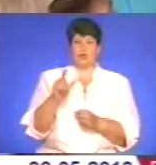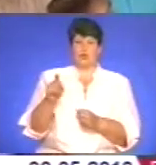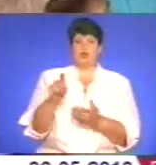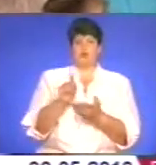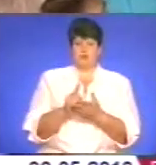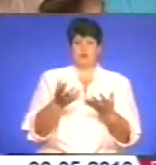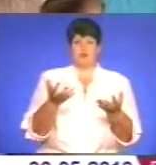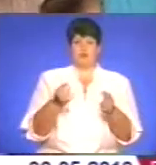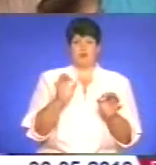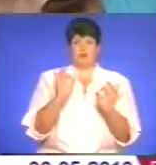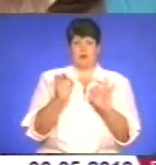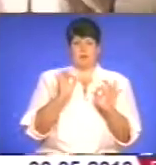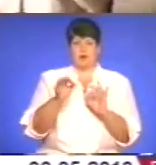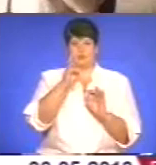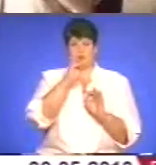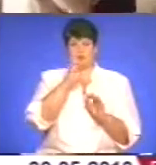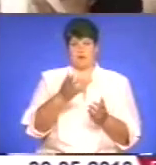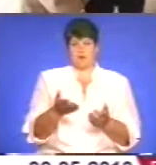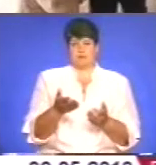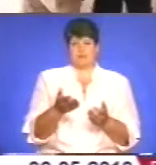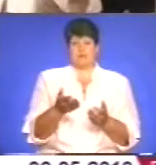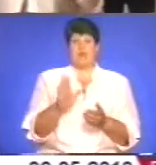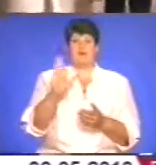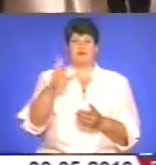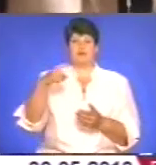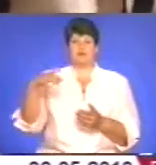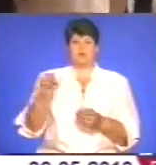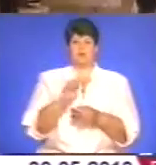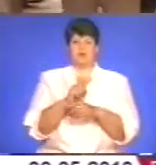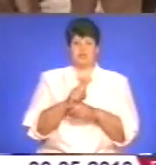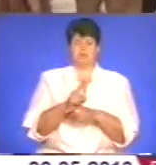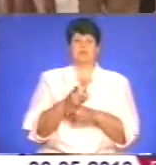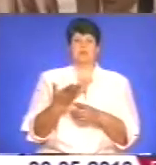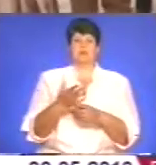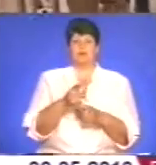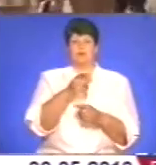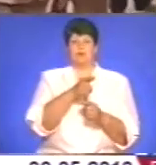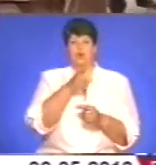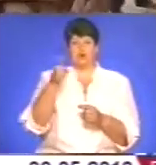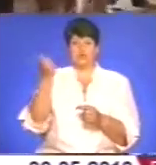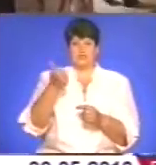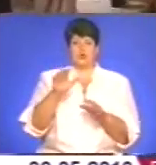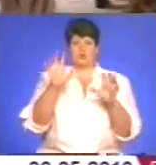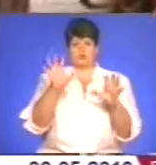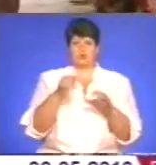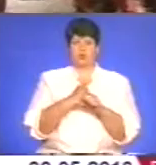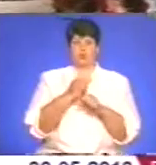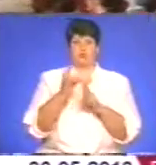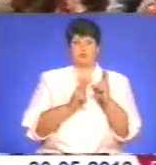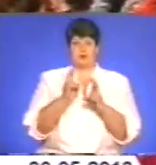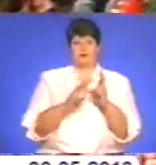одержувати нормальну заробітну плату. Валентин Хоптян доручив протягом тижня узаконити роботу підприємства. І за таких умов